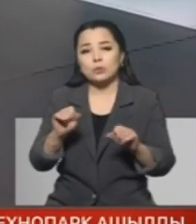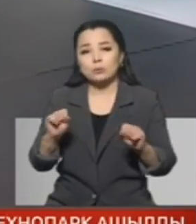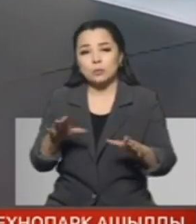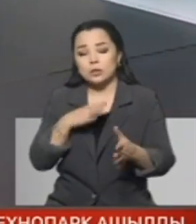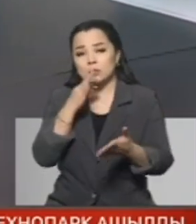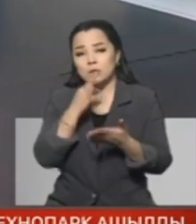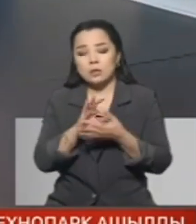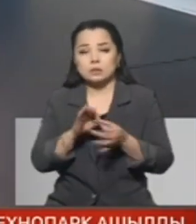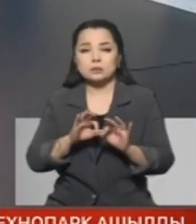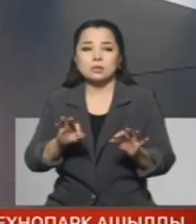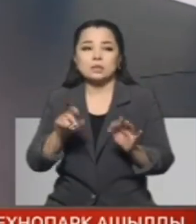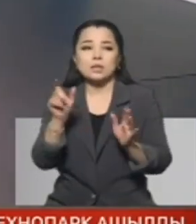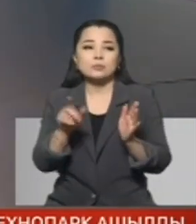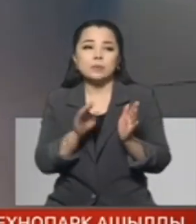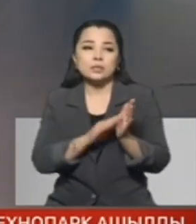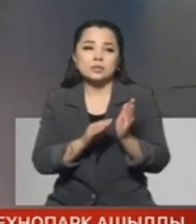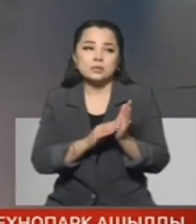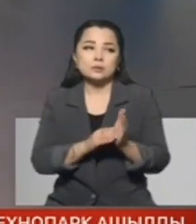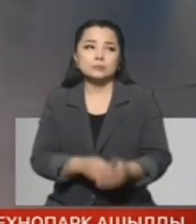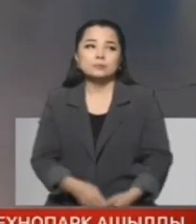Тақырыпты Арыстан Рысбек жалғастырады.